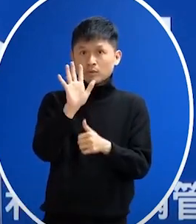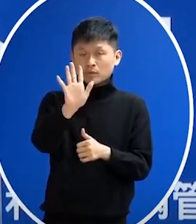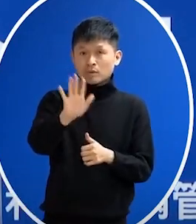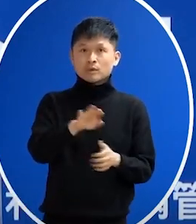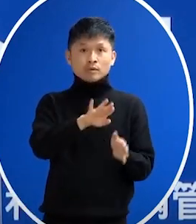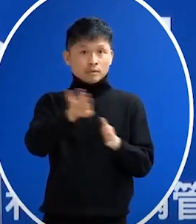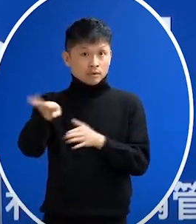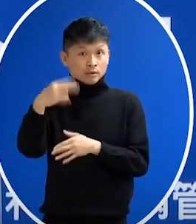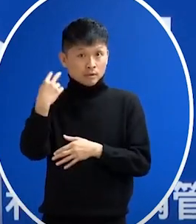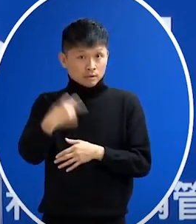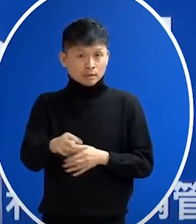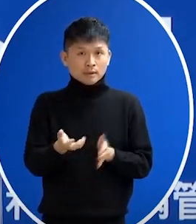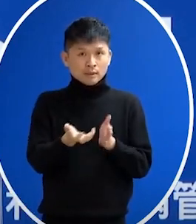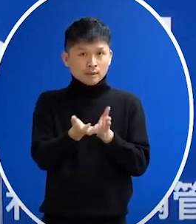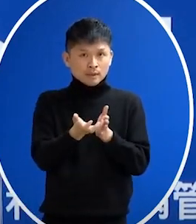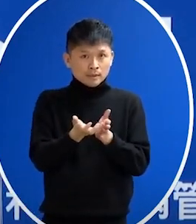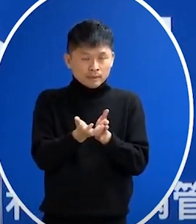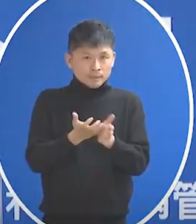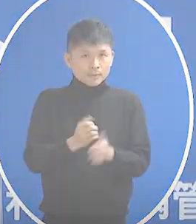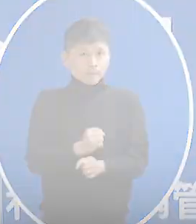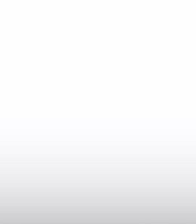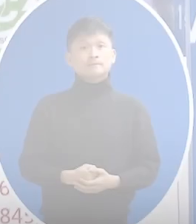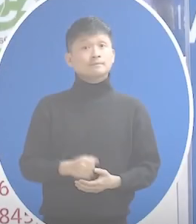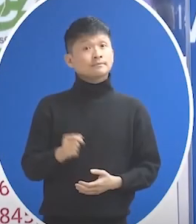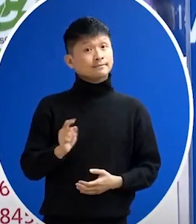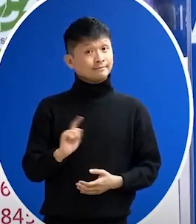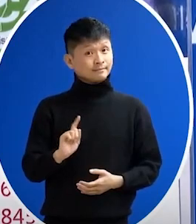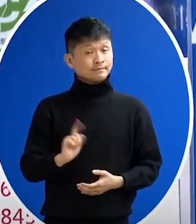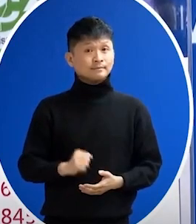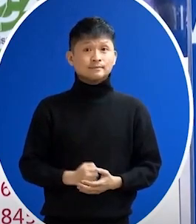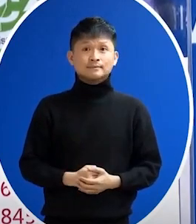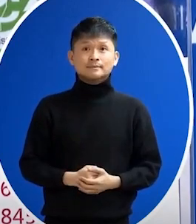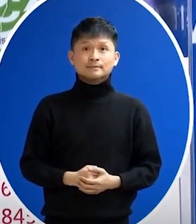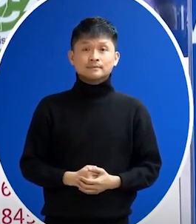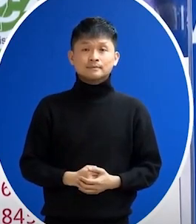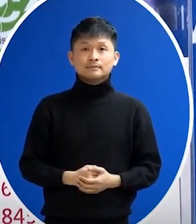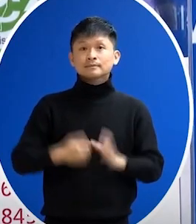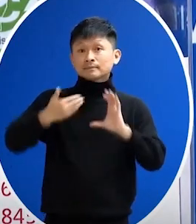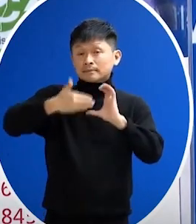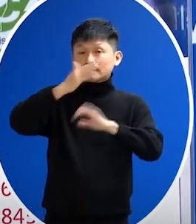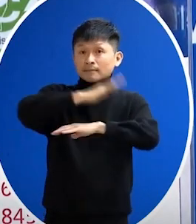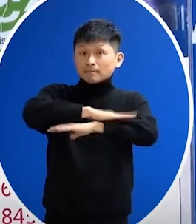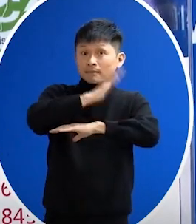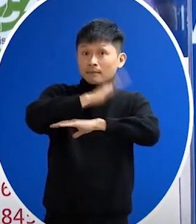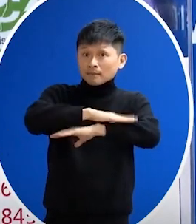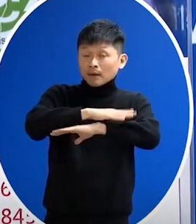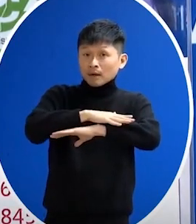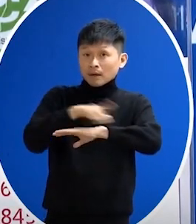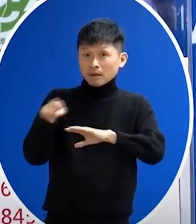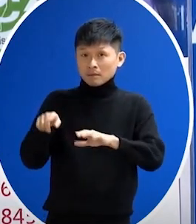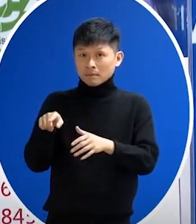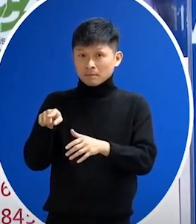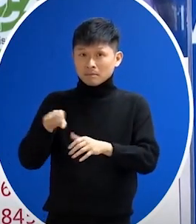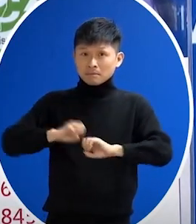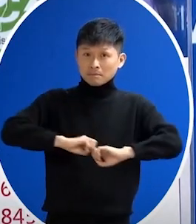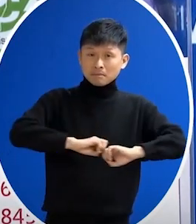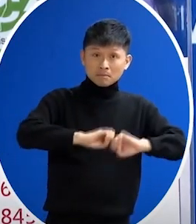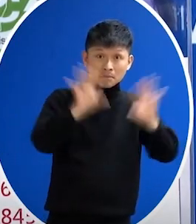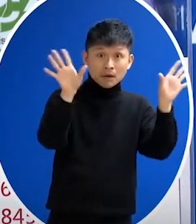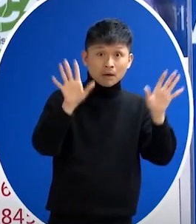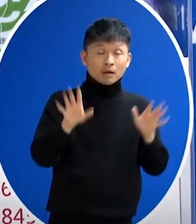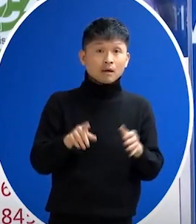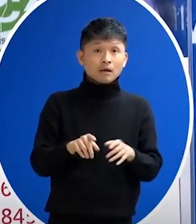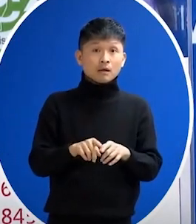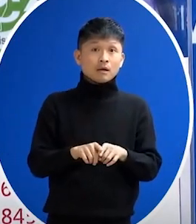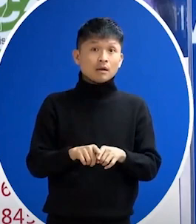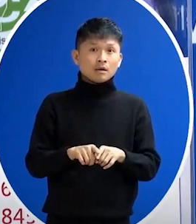会有一些预警跟分流的一些措施 这个媒体在报道这个那时候不普在疑